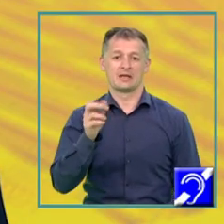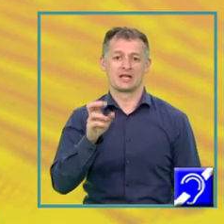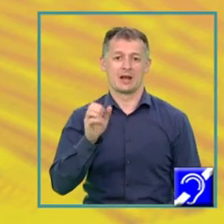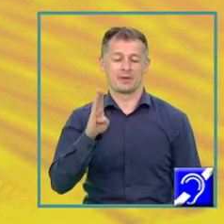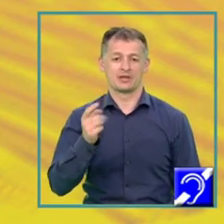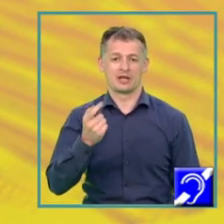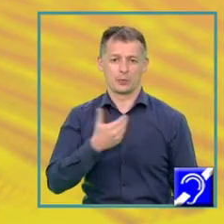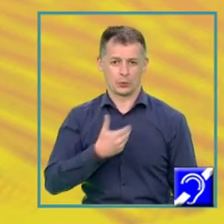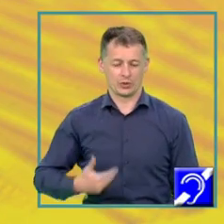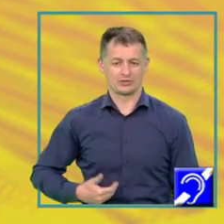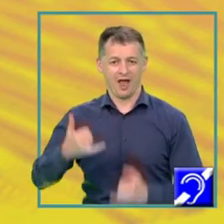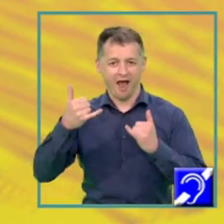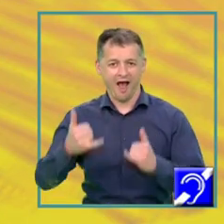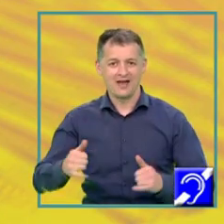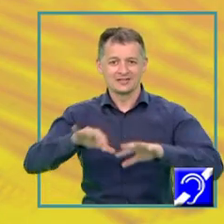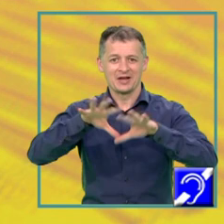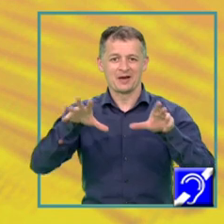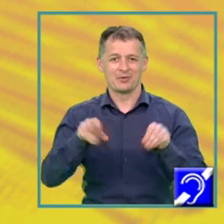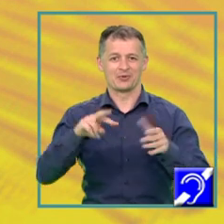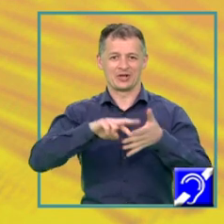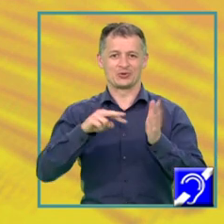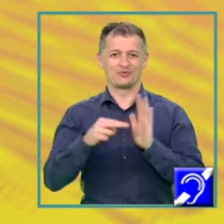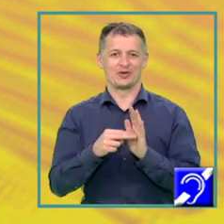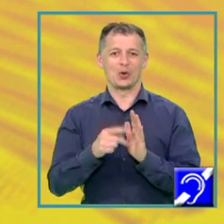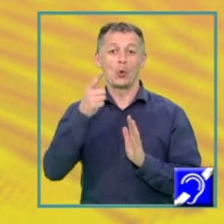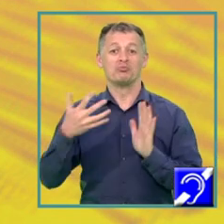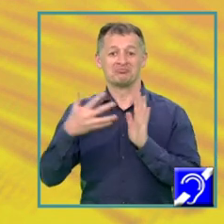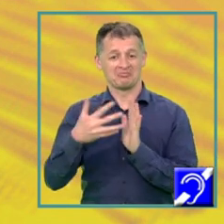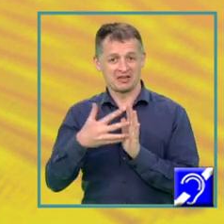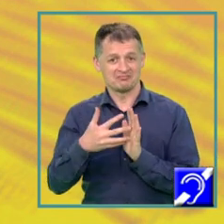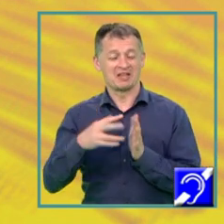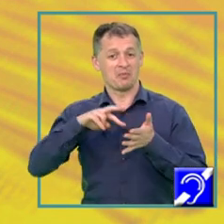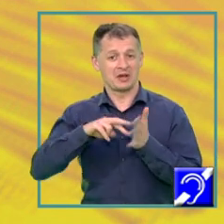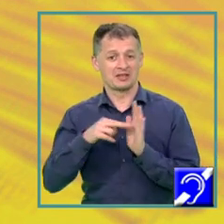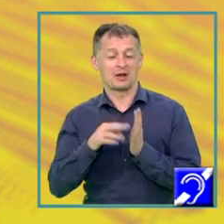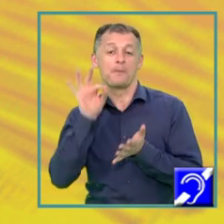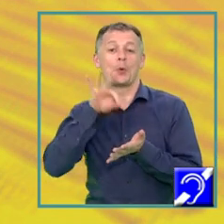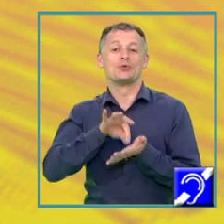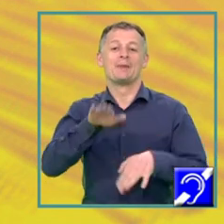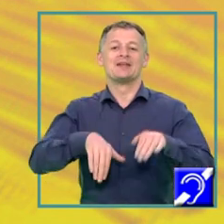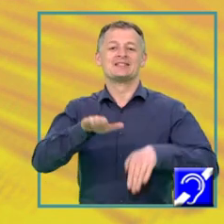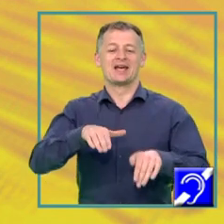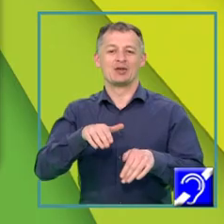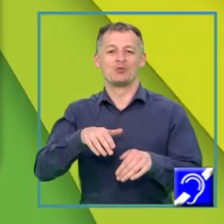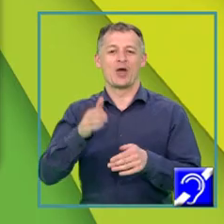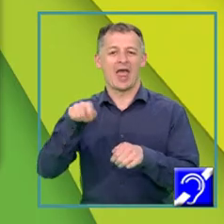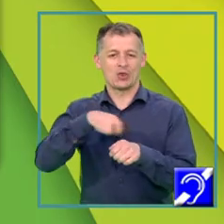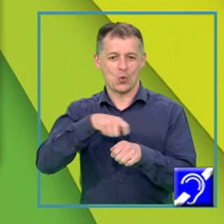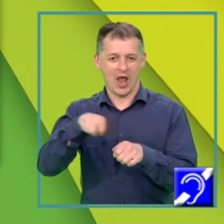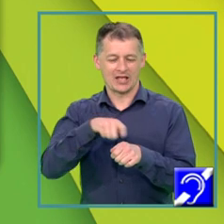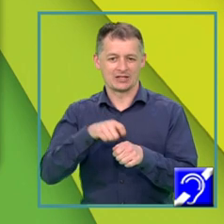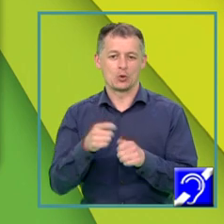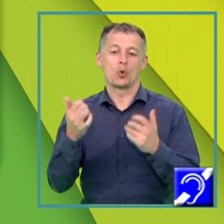ca astăzi împreună să rezolvăm un test antrenament propus de către Ministerul Educației. Este vorba de testul